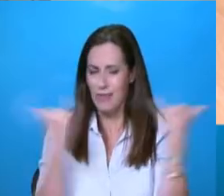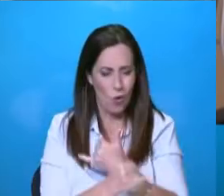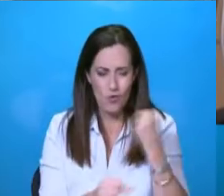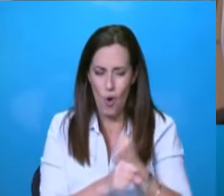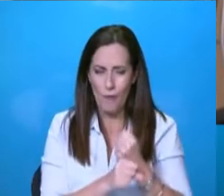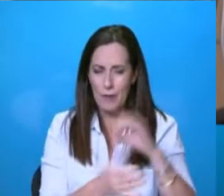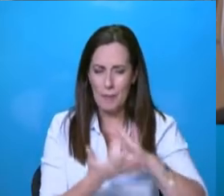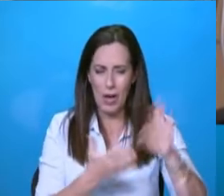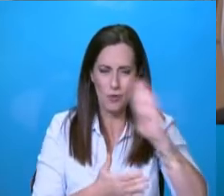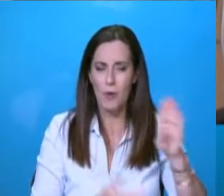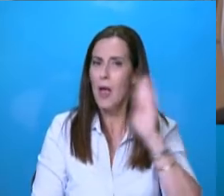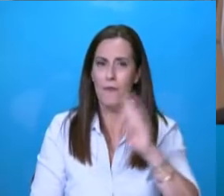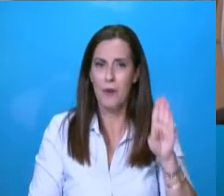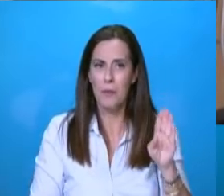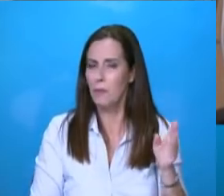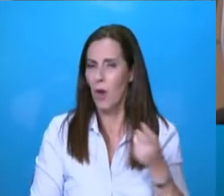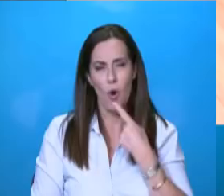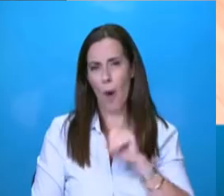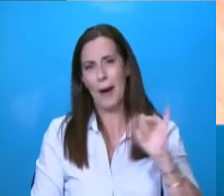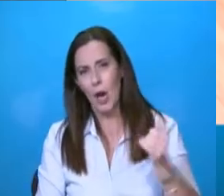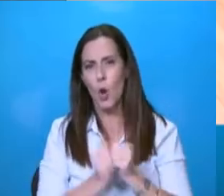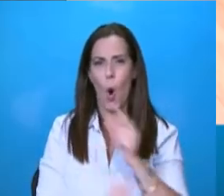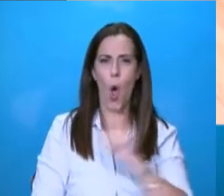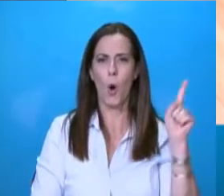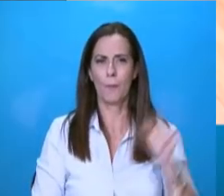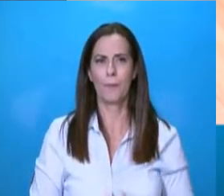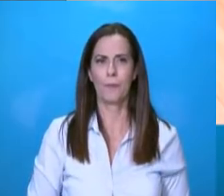במטה, ונתניהו לא אישר את הדברים.